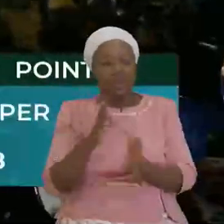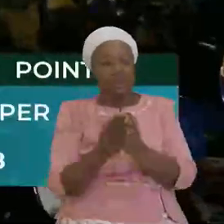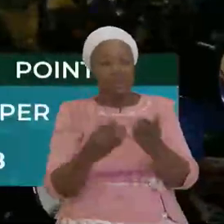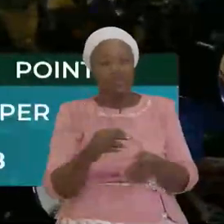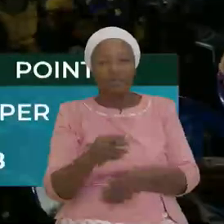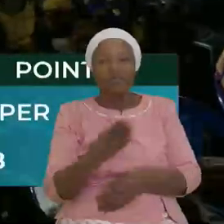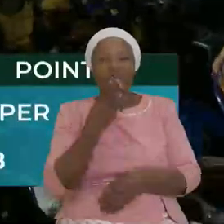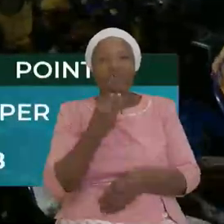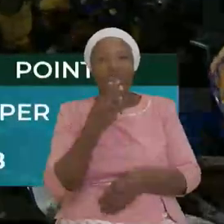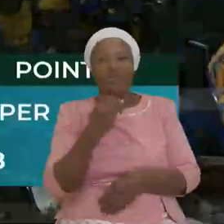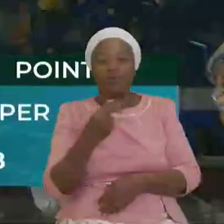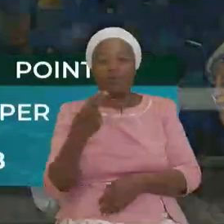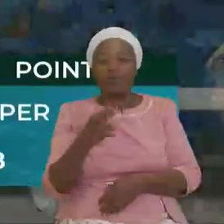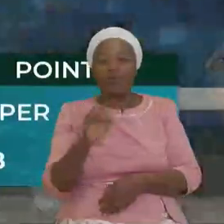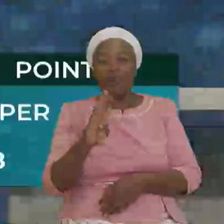Amen.